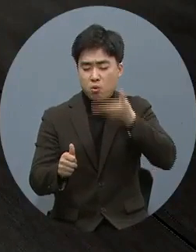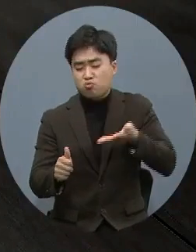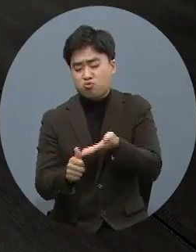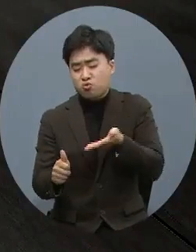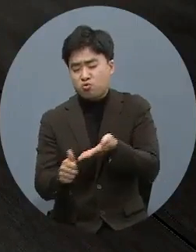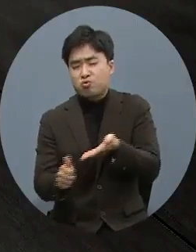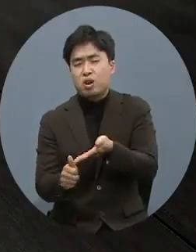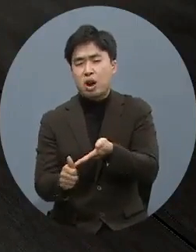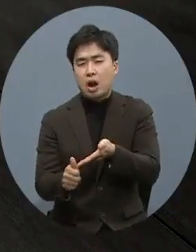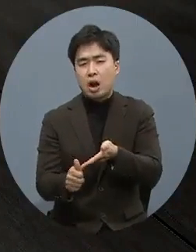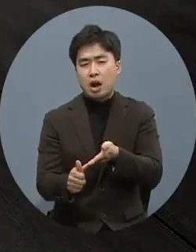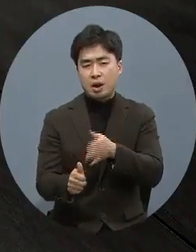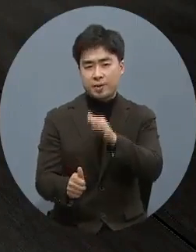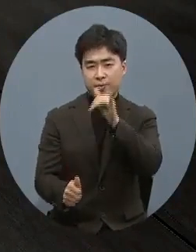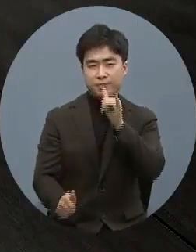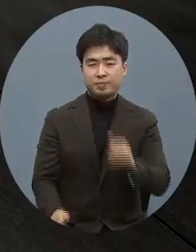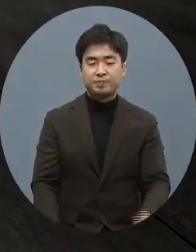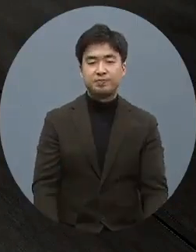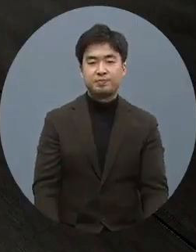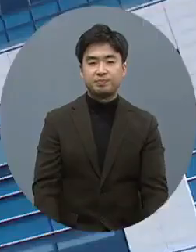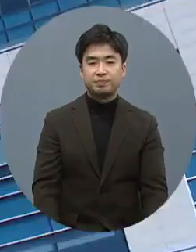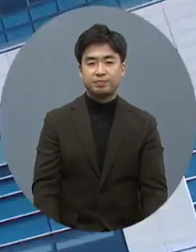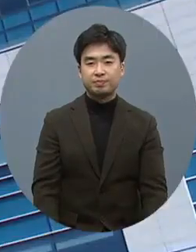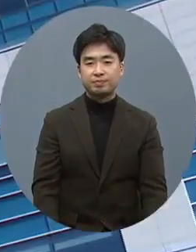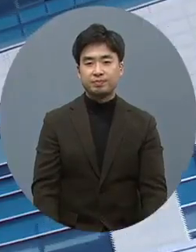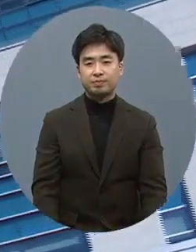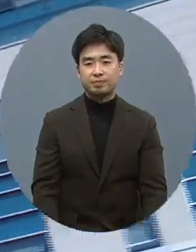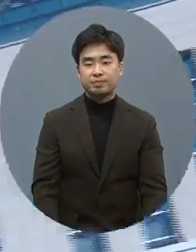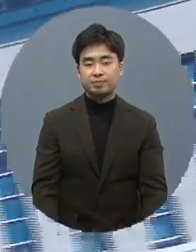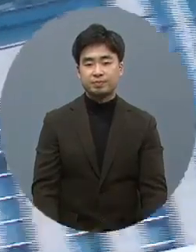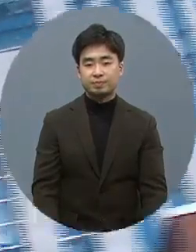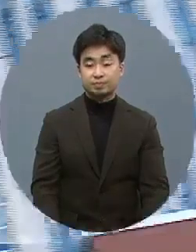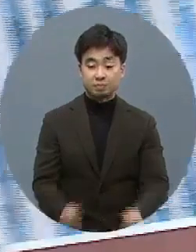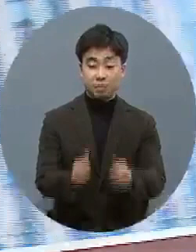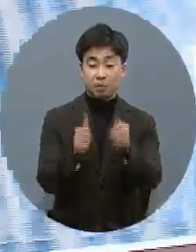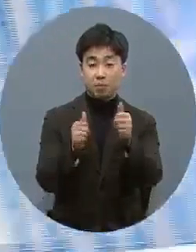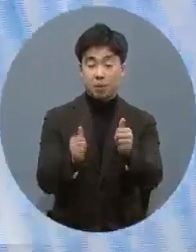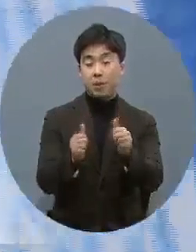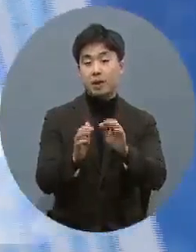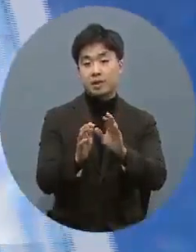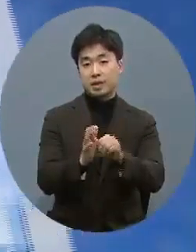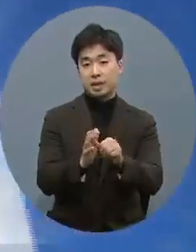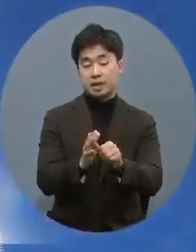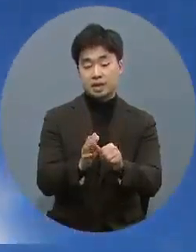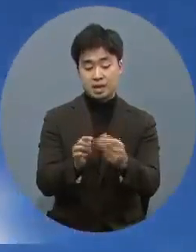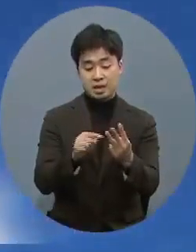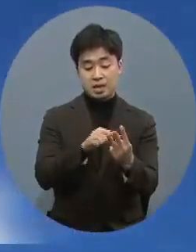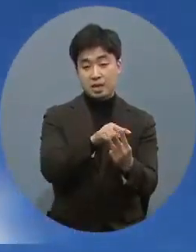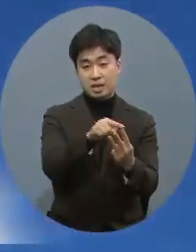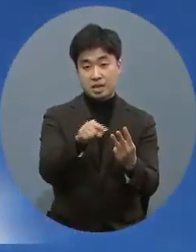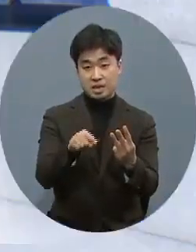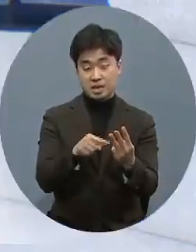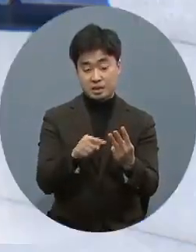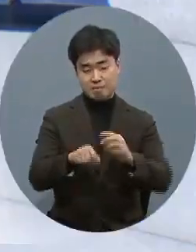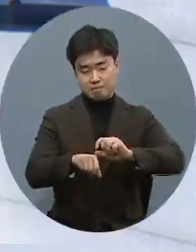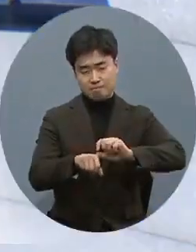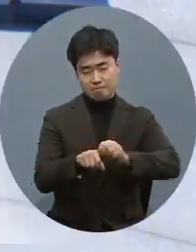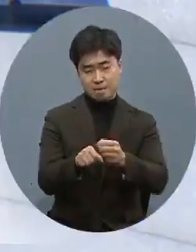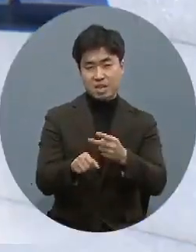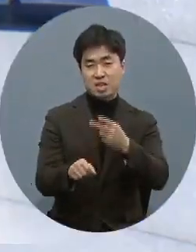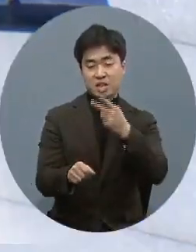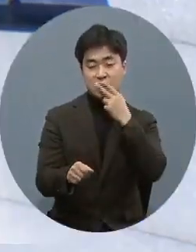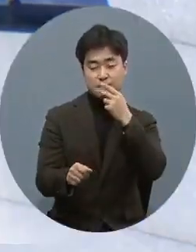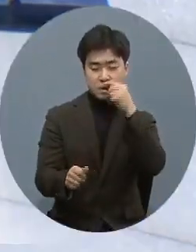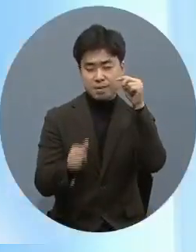역기 가혹행위도 이어졌습니다 재판 과정에서 가해자들이 남학생에게 강제로 담배를